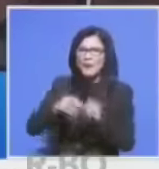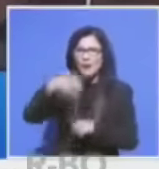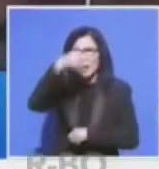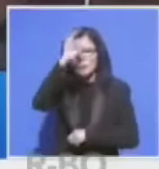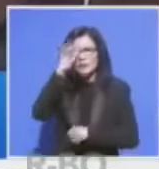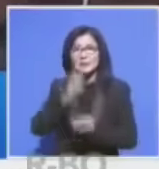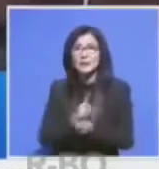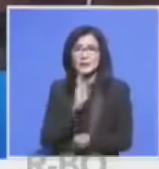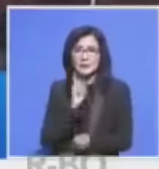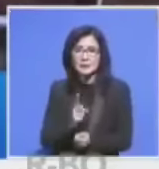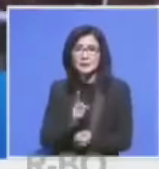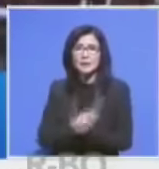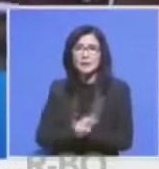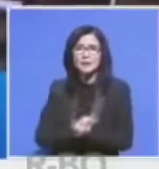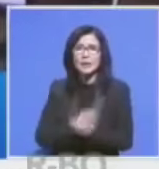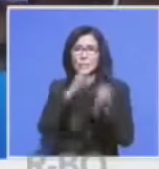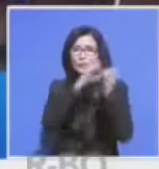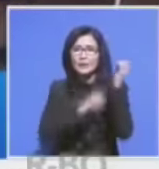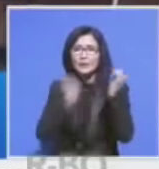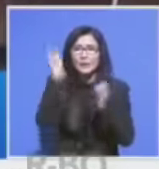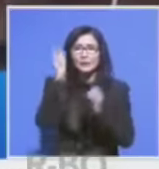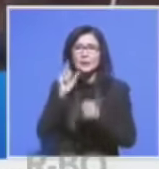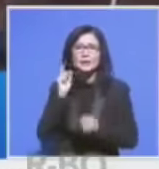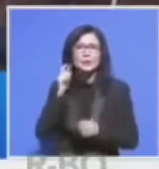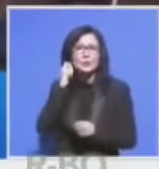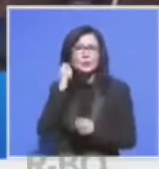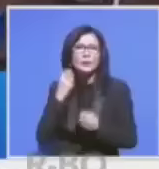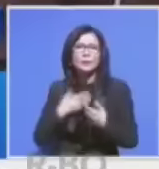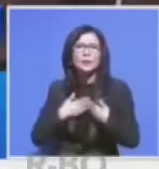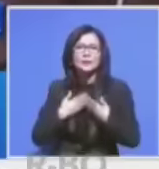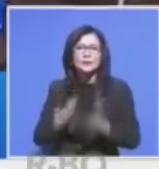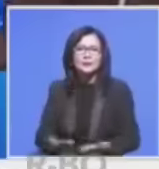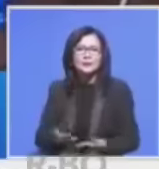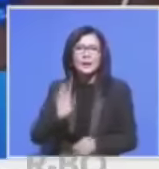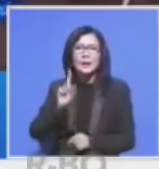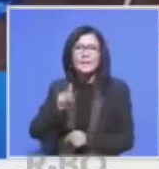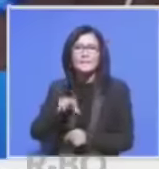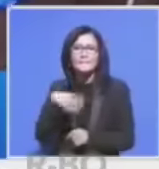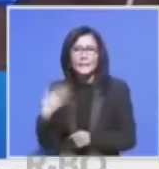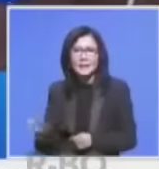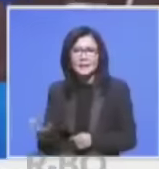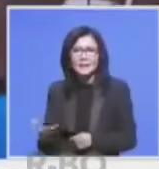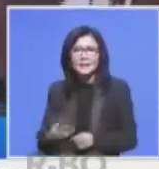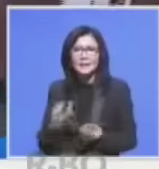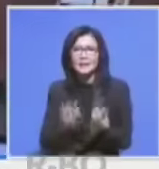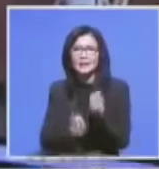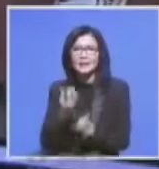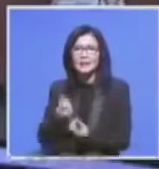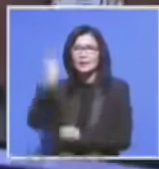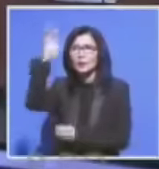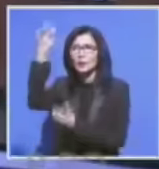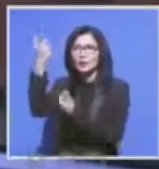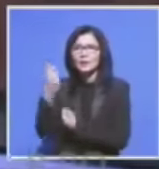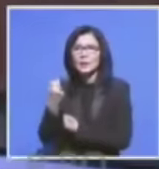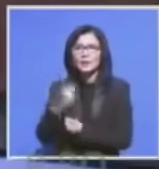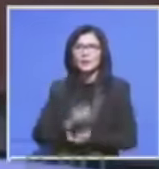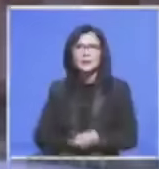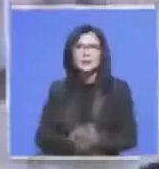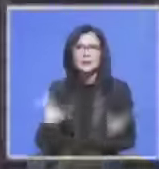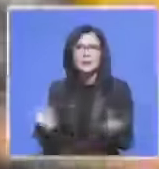Utara, seorang perempuan ditemukan tewas mengenaskan di kebun sawit. Kami rangkum informasinya dalam Kriminal 24